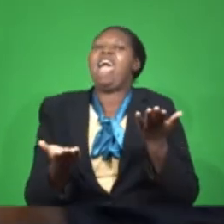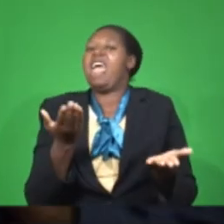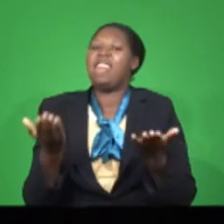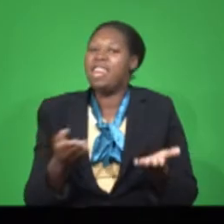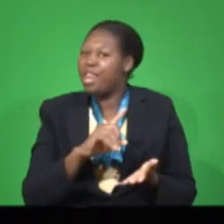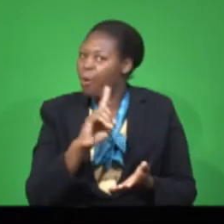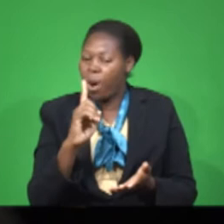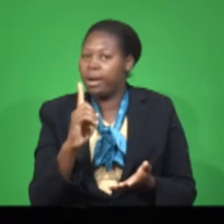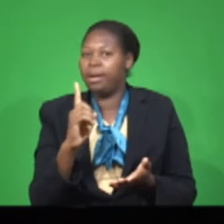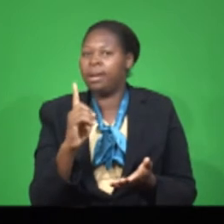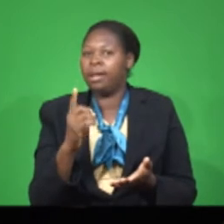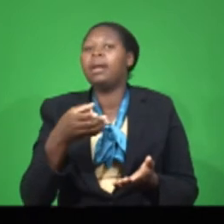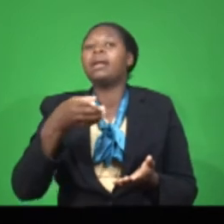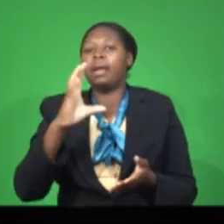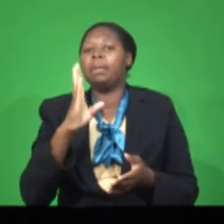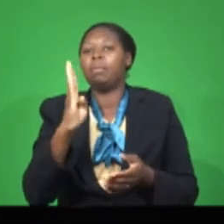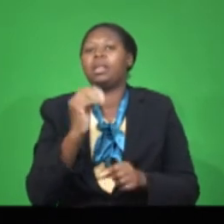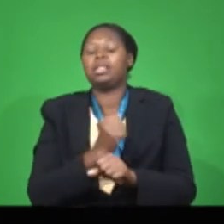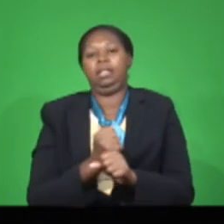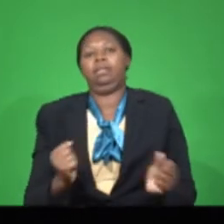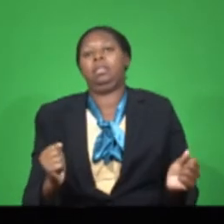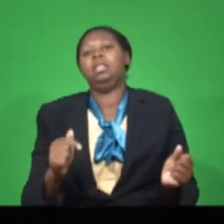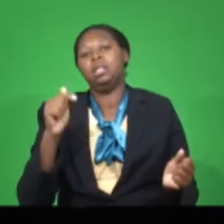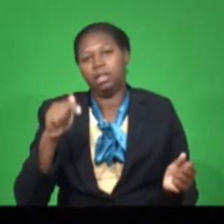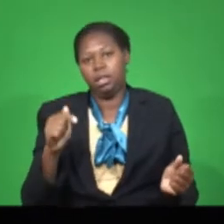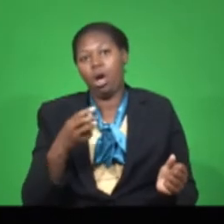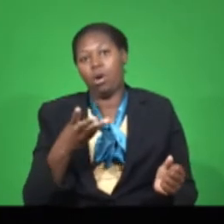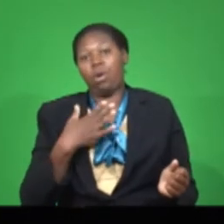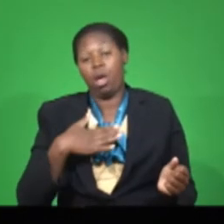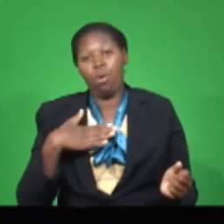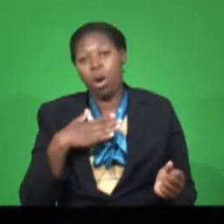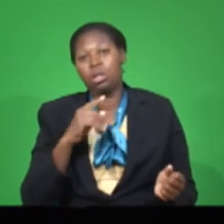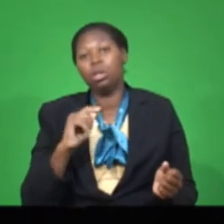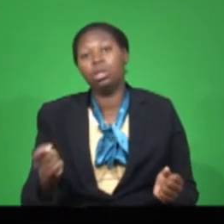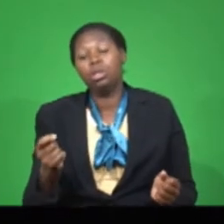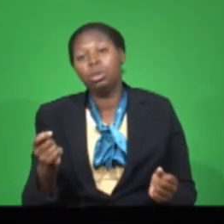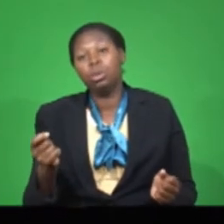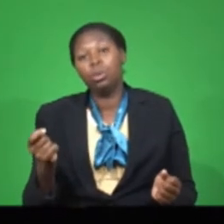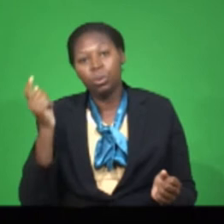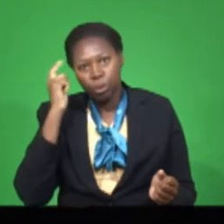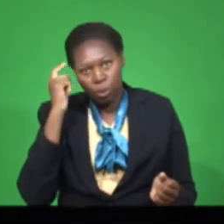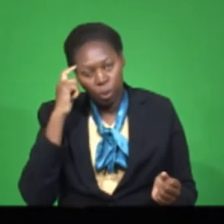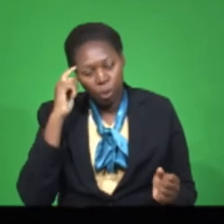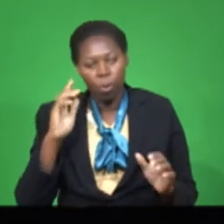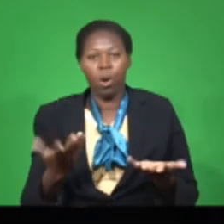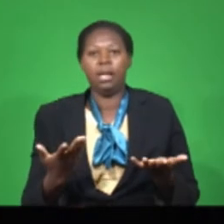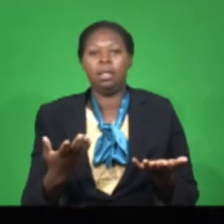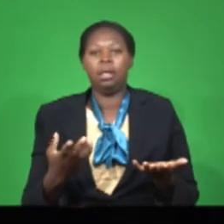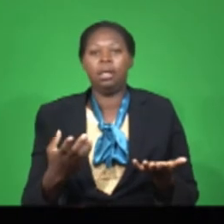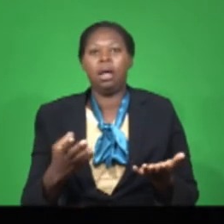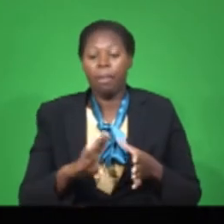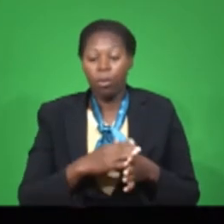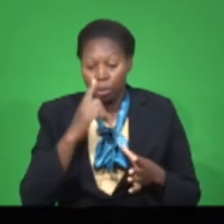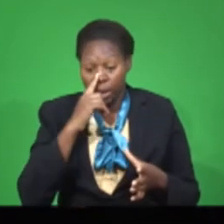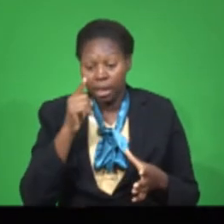kuti unoteya tezvamatekera andatoita ende kwete kunoteya umwe munhu wekumaraimba tezvaro ndiye ambuya vaJesu imomo imba